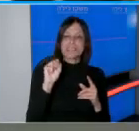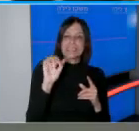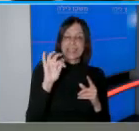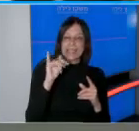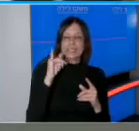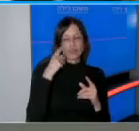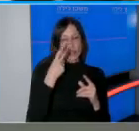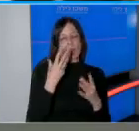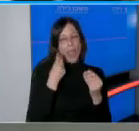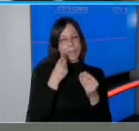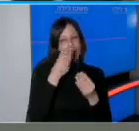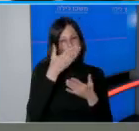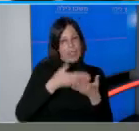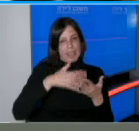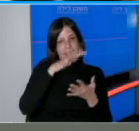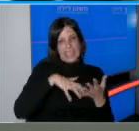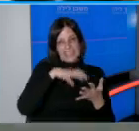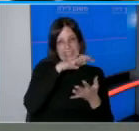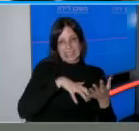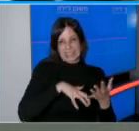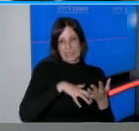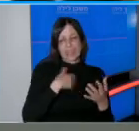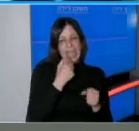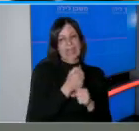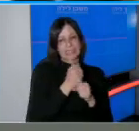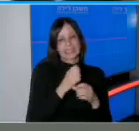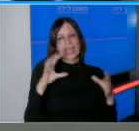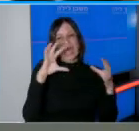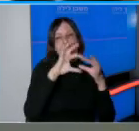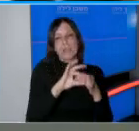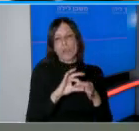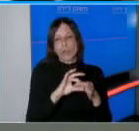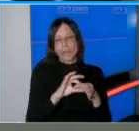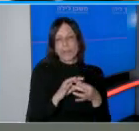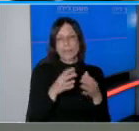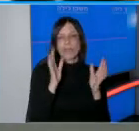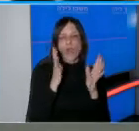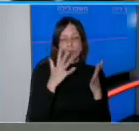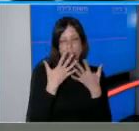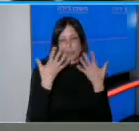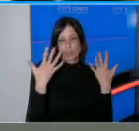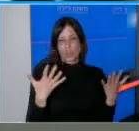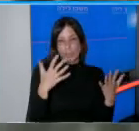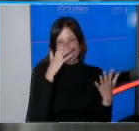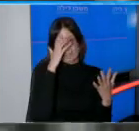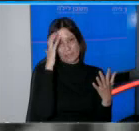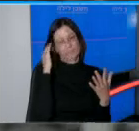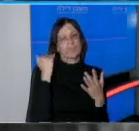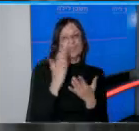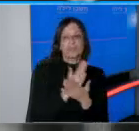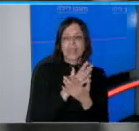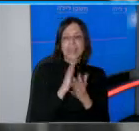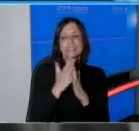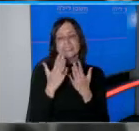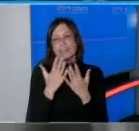בהרבה מאוד טקסטים, כמו שאמרת, עשיתי חיבורים מאוד נרחבים, בין